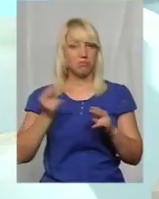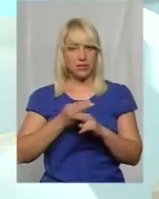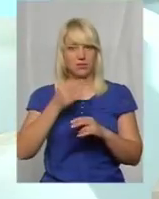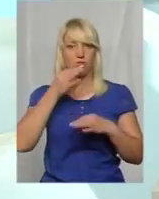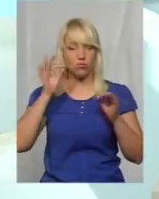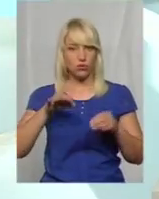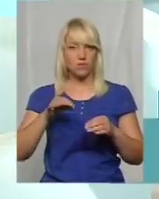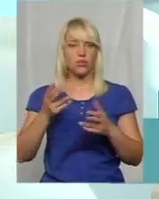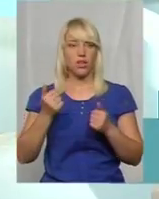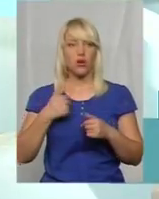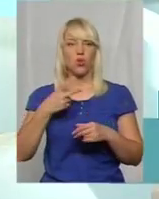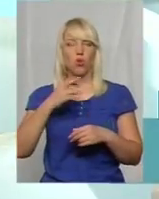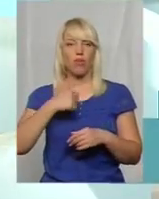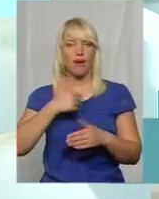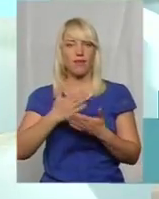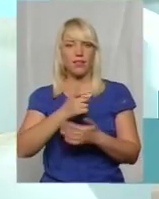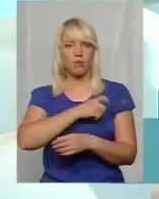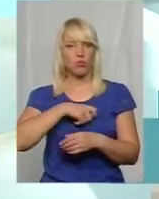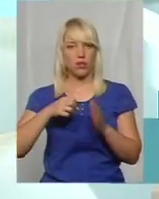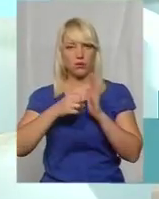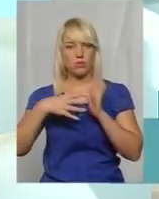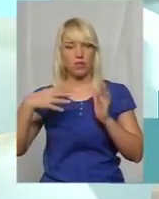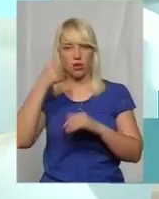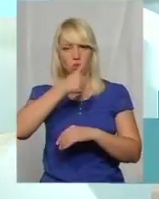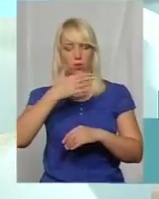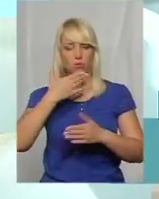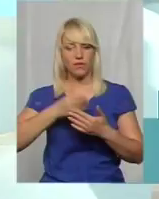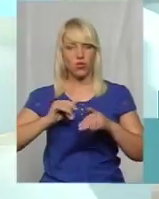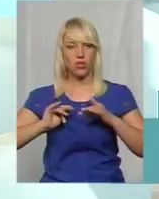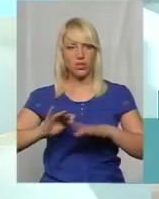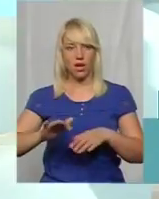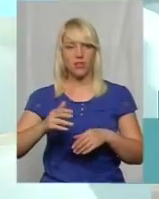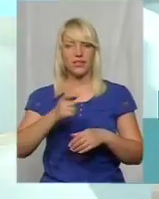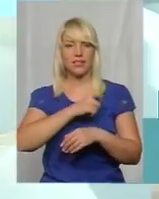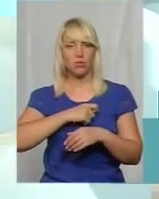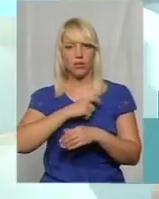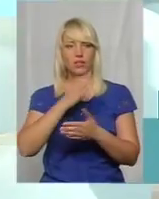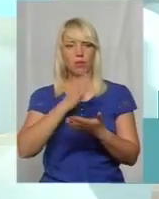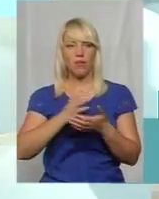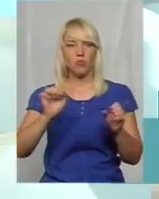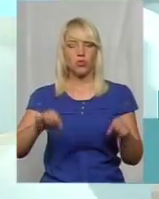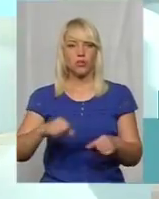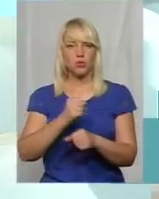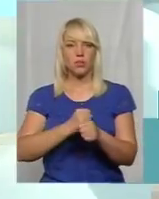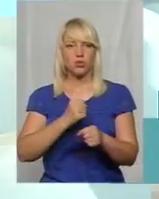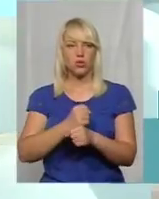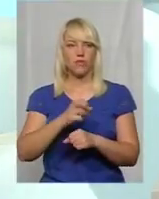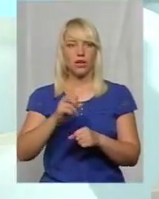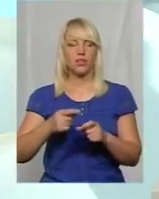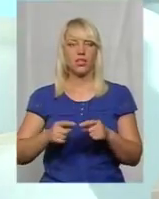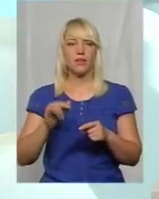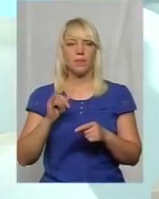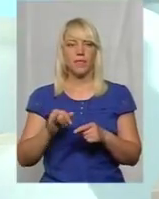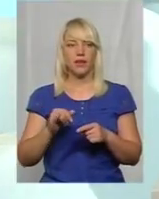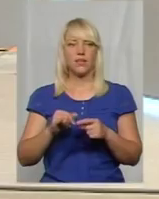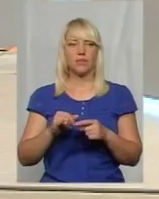я є депутатом з 15-го року і по своїй діяльності депутатській мав можливість працювати як з головами ОДА,